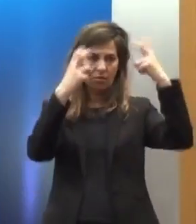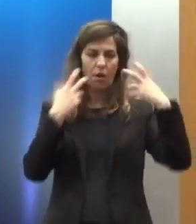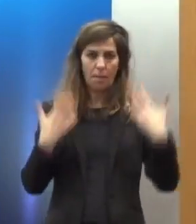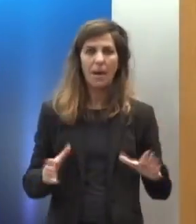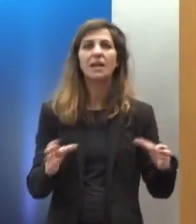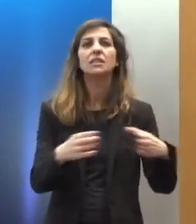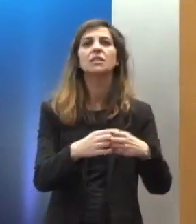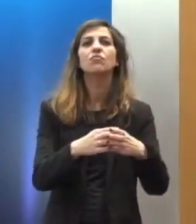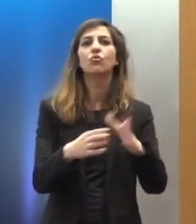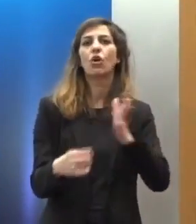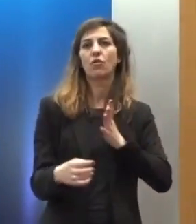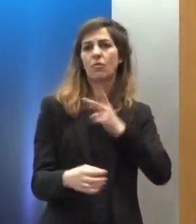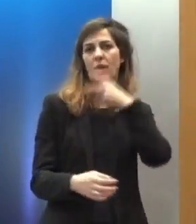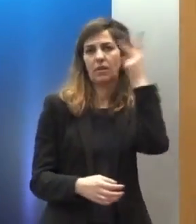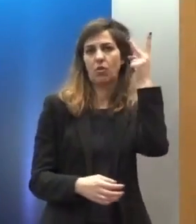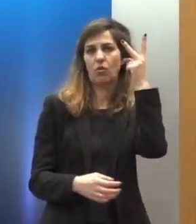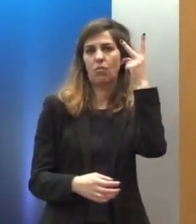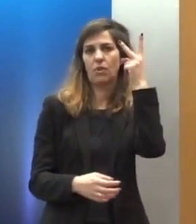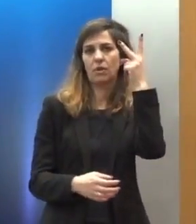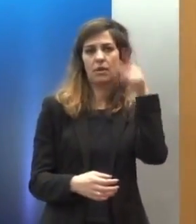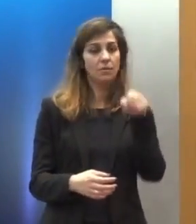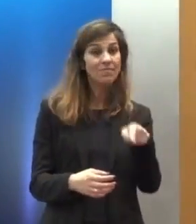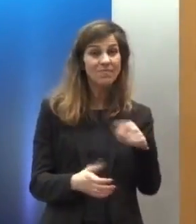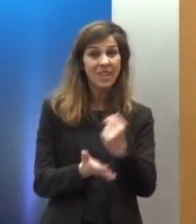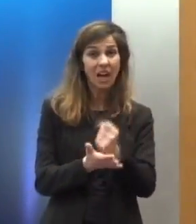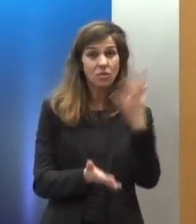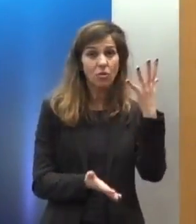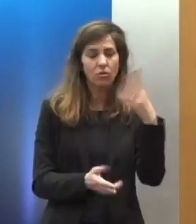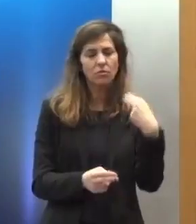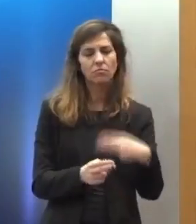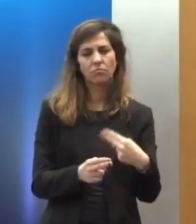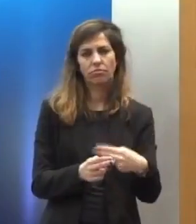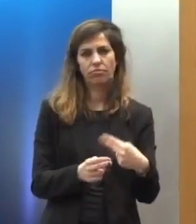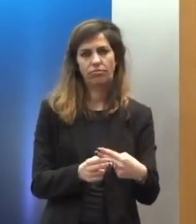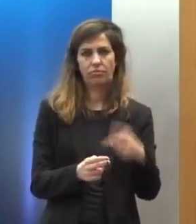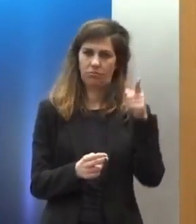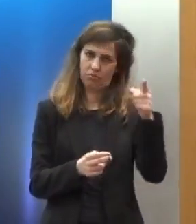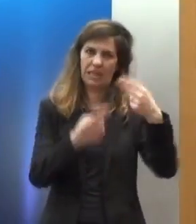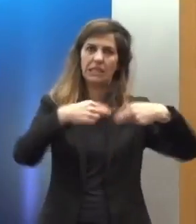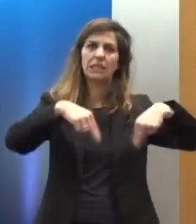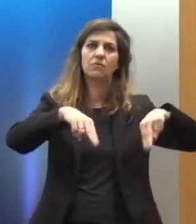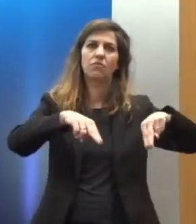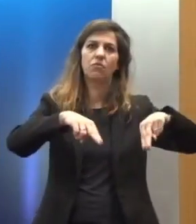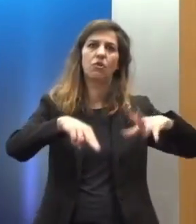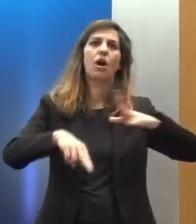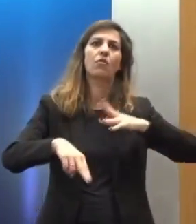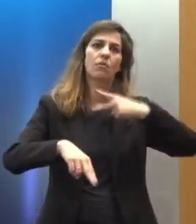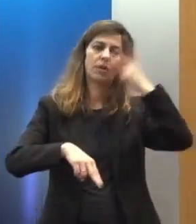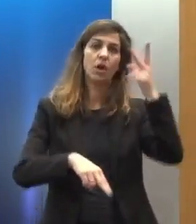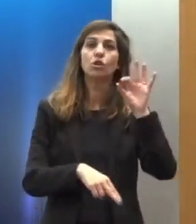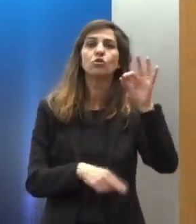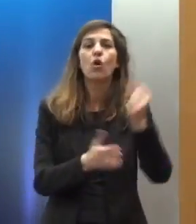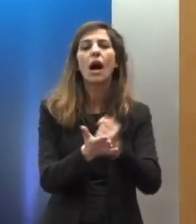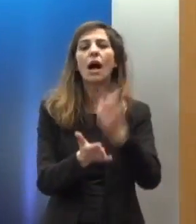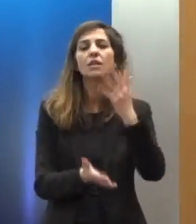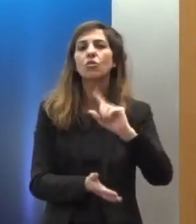Ανθρωπίνων Δικαιωμάτων. Αυτή η αξιολόγηση είναι μια από τις βασικές δράσεις του Συμβουλίου Ανθρωπίνων Δικαιωμάτων για ισότιμη αξιολόγηση των